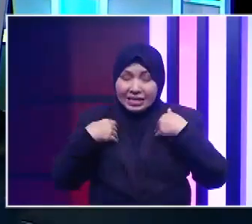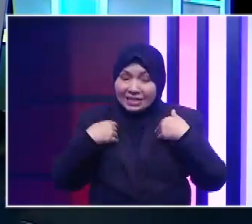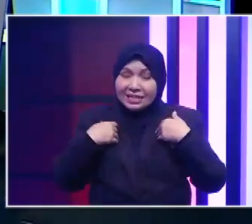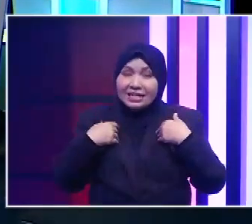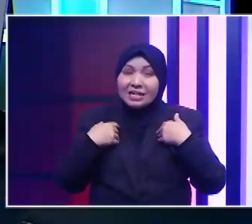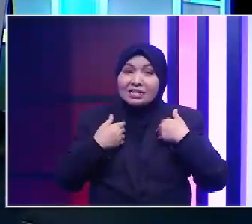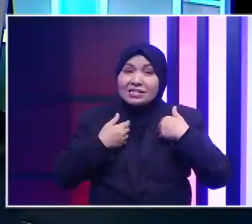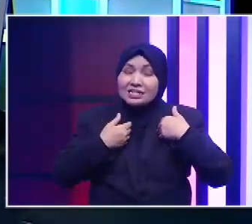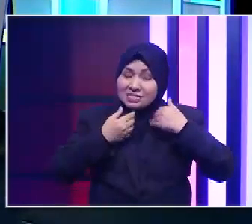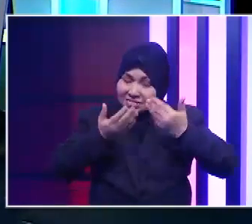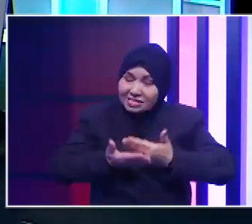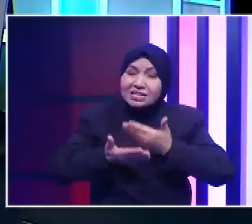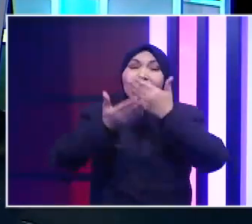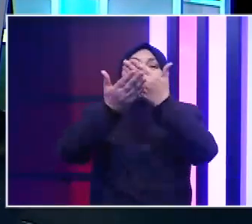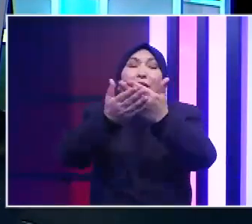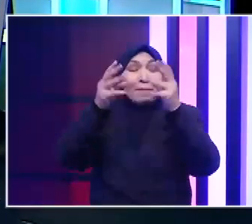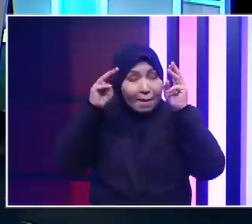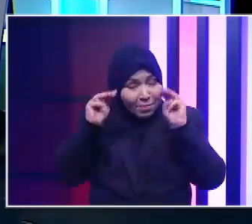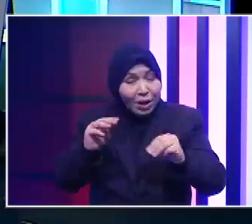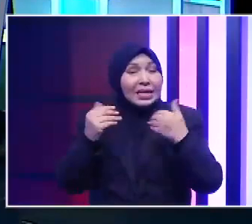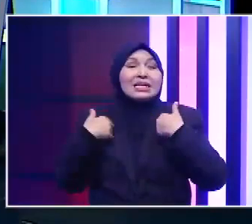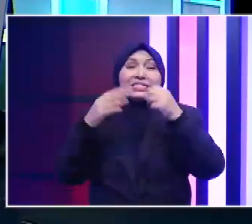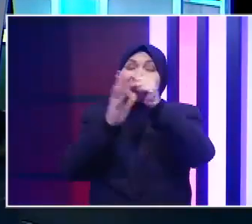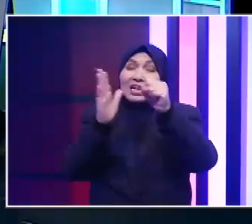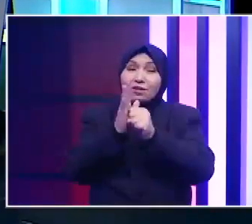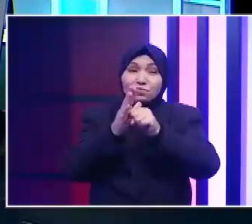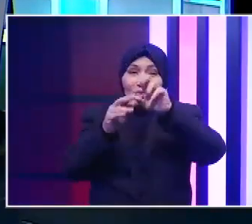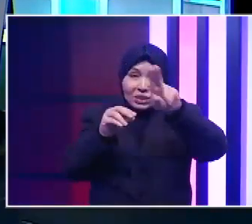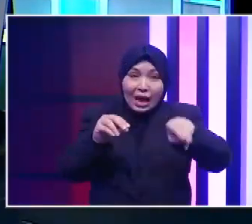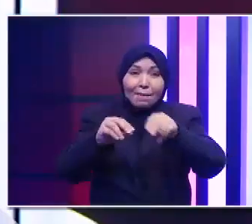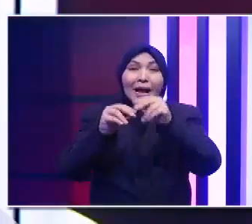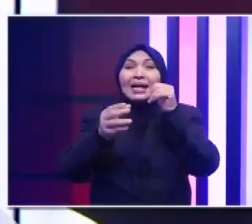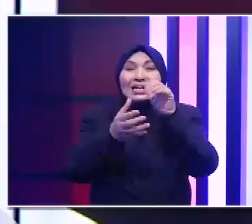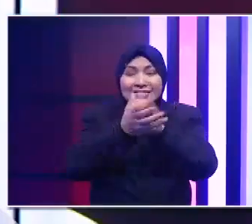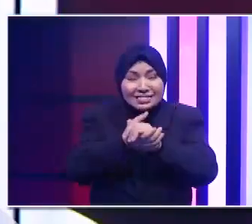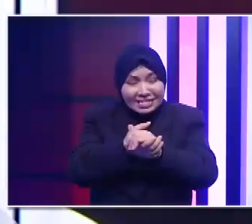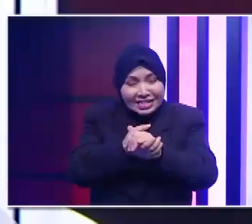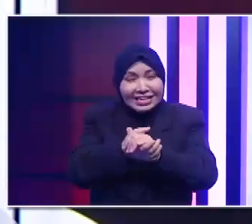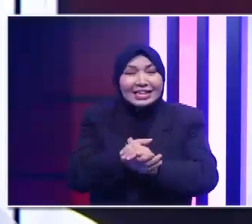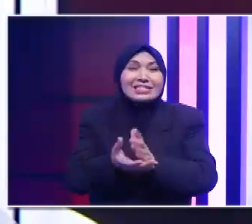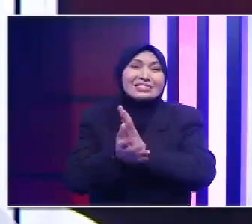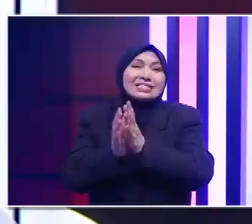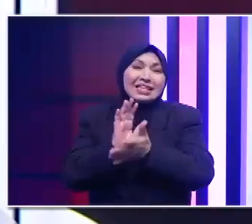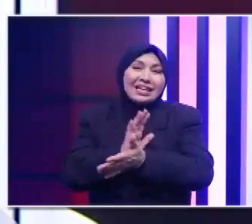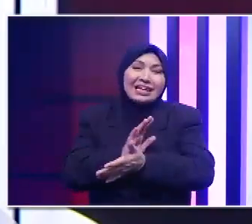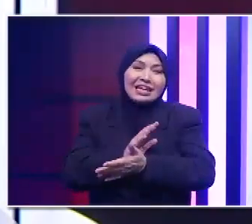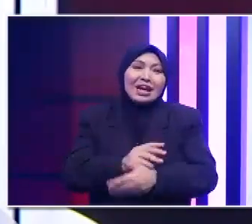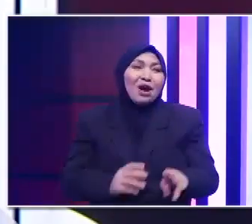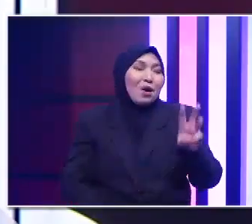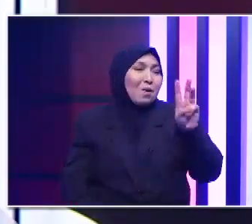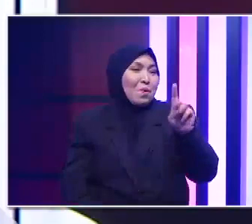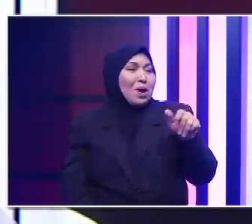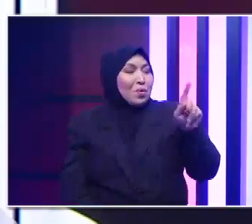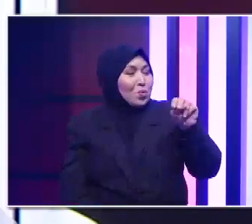sarana bagi mereka yang mampu ada syarat-syaratnya untuk menambah istilah oke nah rowokudo hanes wolfe